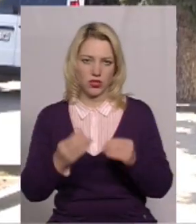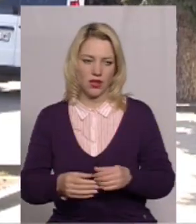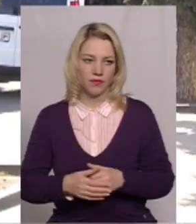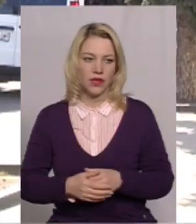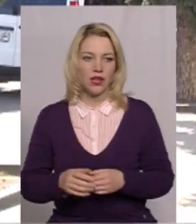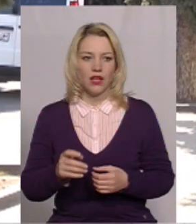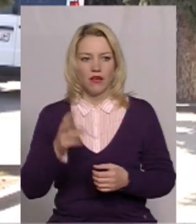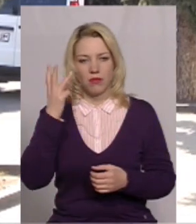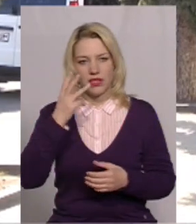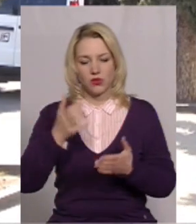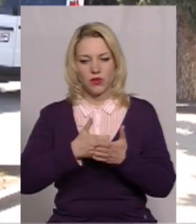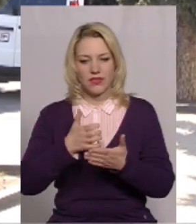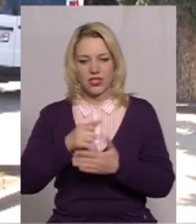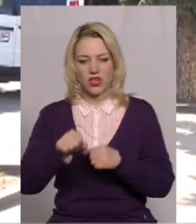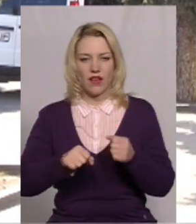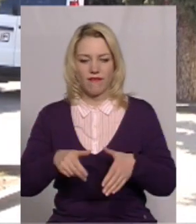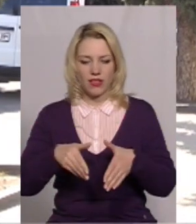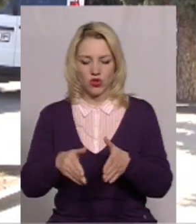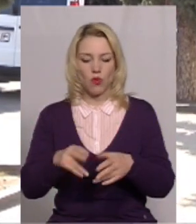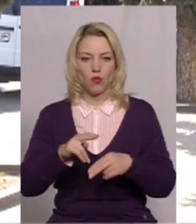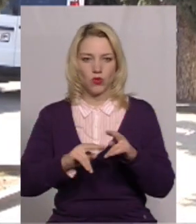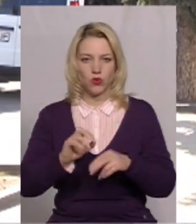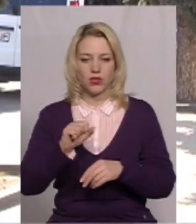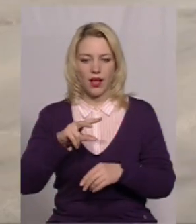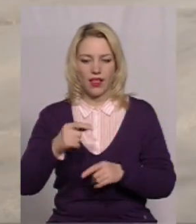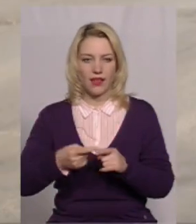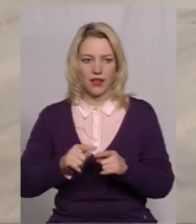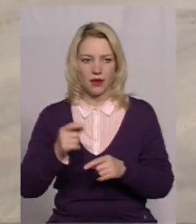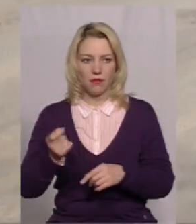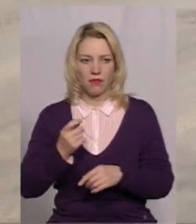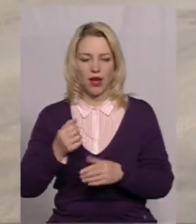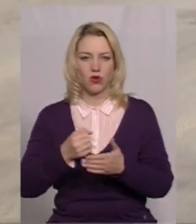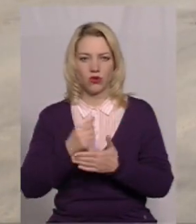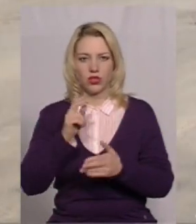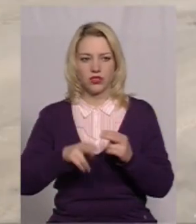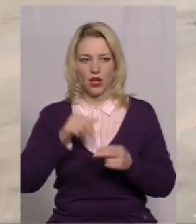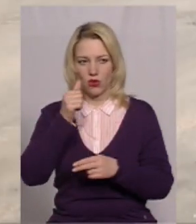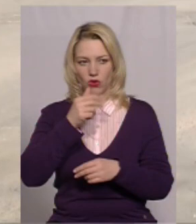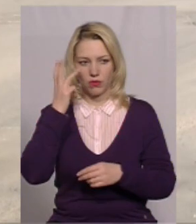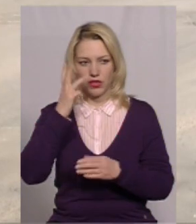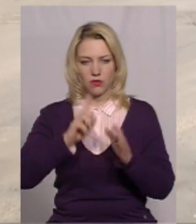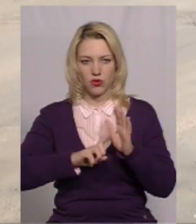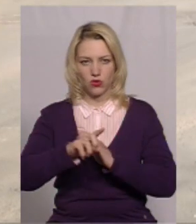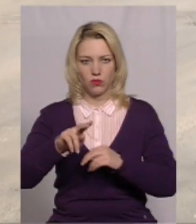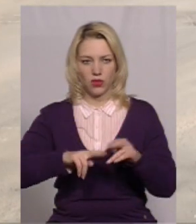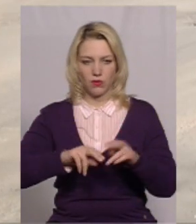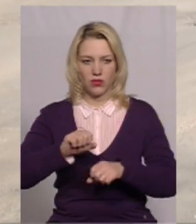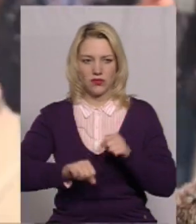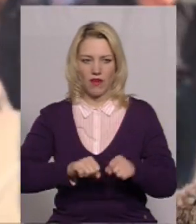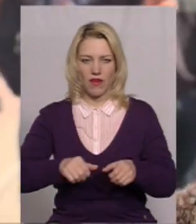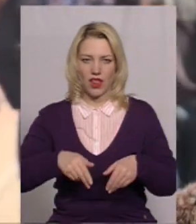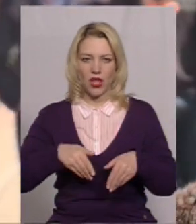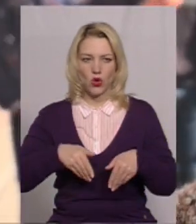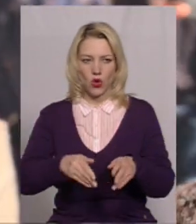не вистачає велодоріжок. Велодоріжки будуються, але їх все ще дуже мало. До кінця року у Хмельницькому розпочнуть будівництво велодоріжки,